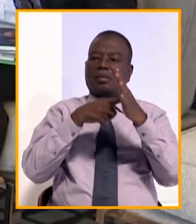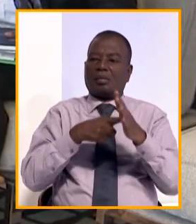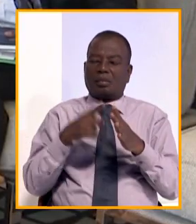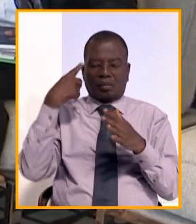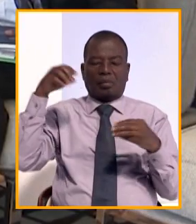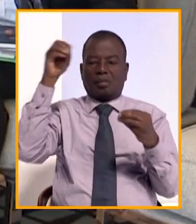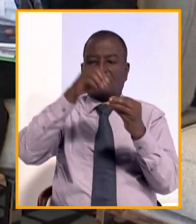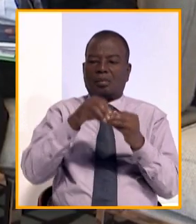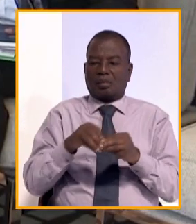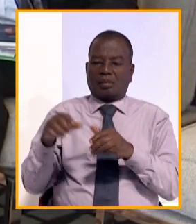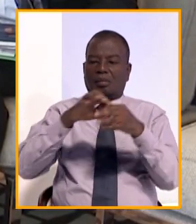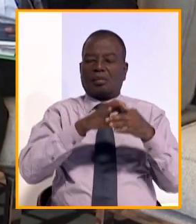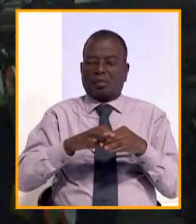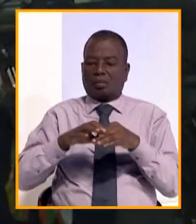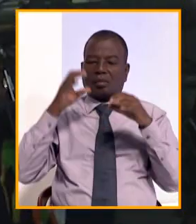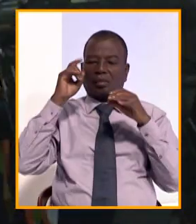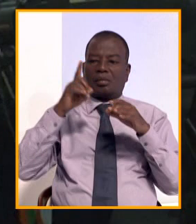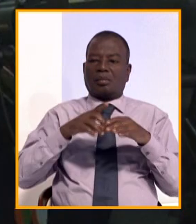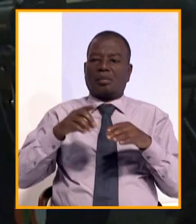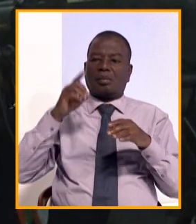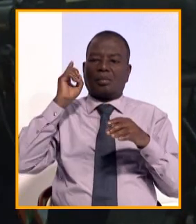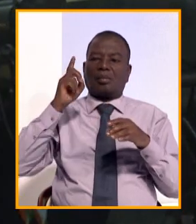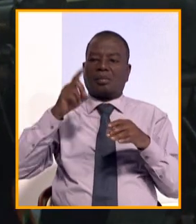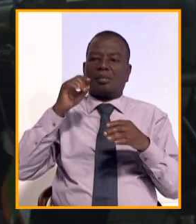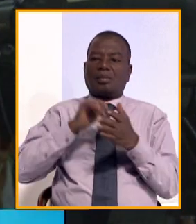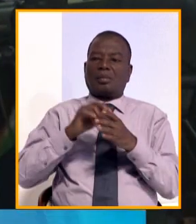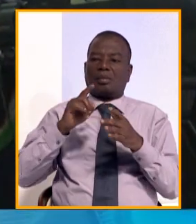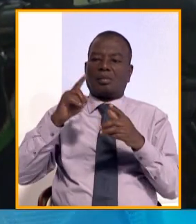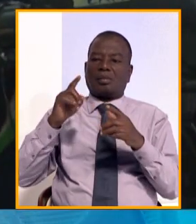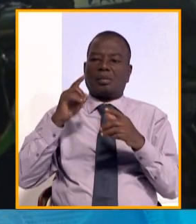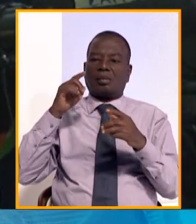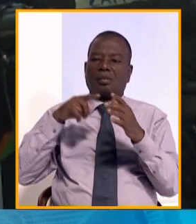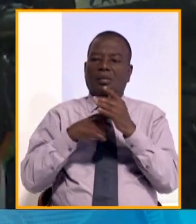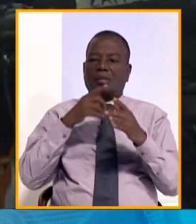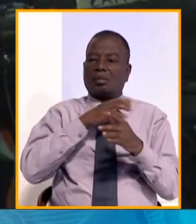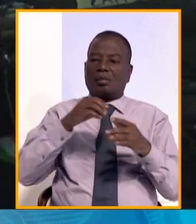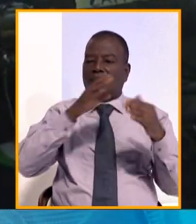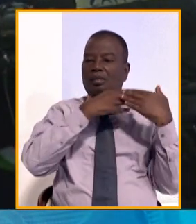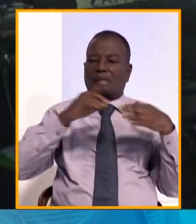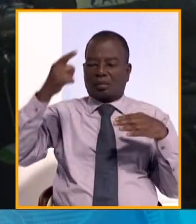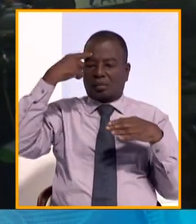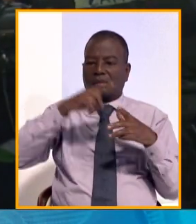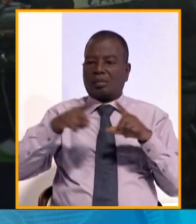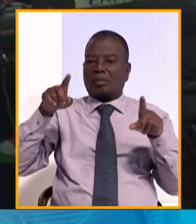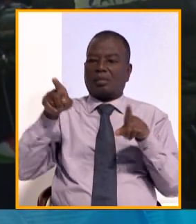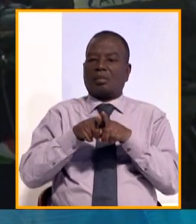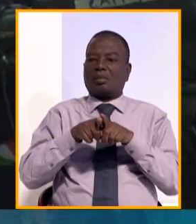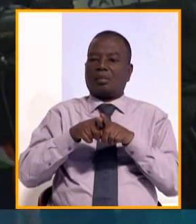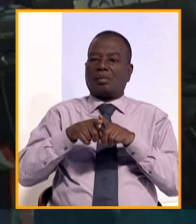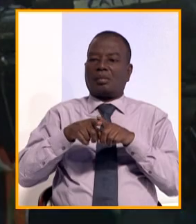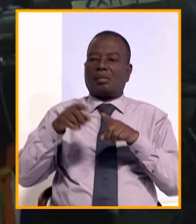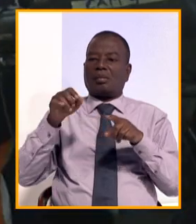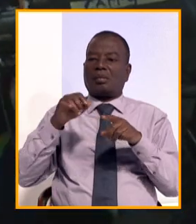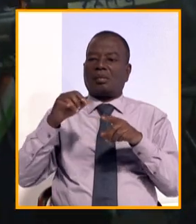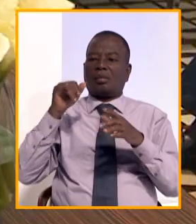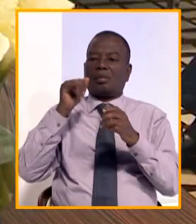le but de renforcer la coopération parlementaire. La diplomatie, c'est à la fois celle du chef de l'État, chef du gouvernement, mais aussi celle de l'Assemblée